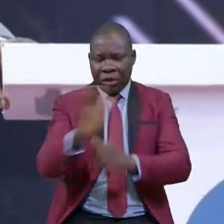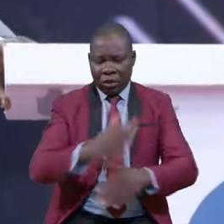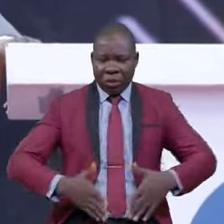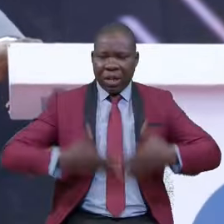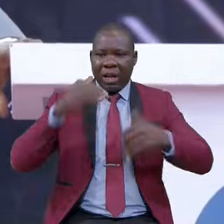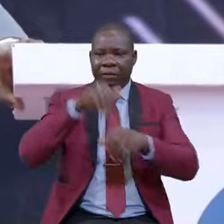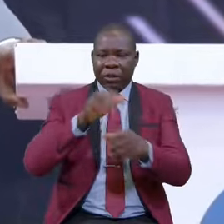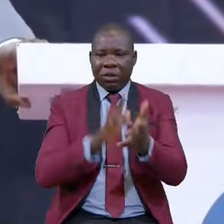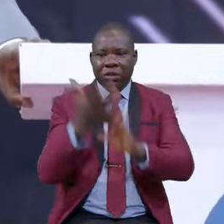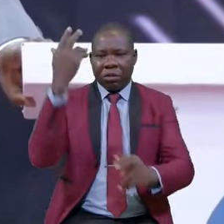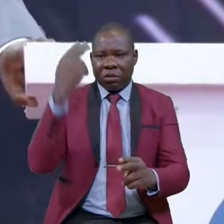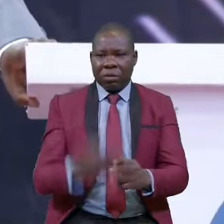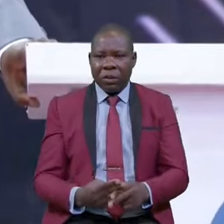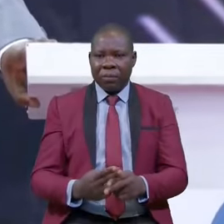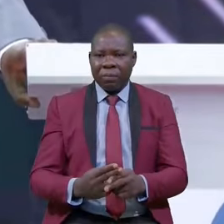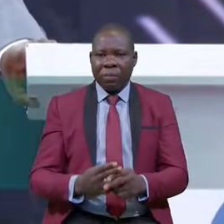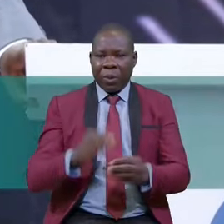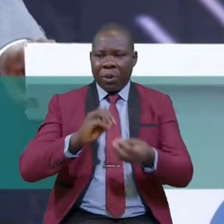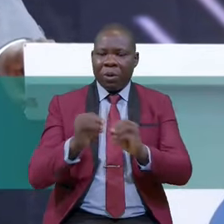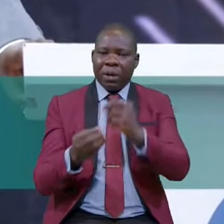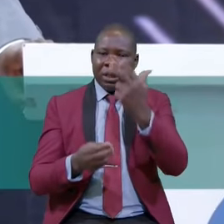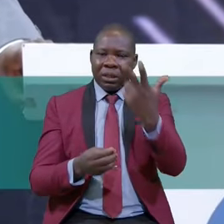maîtrise. Troisième point, raffiner.